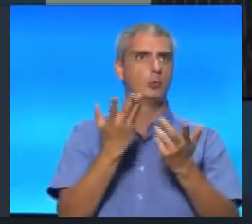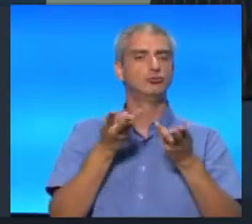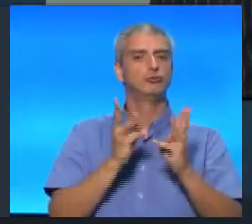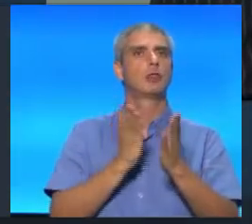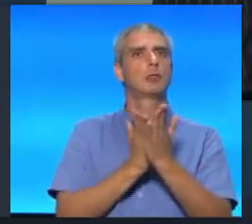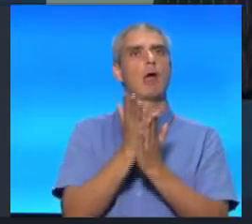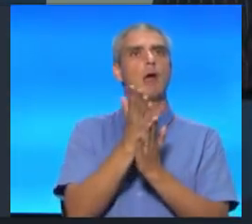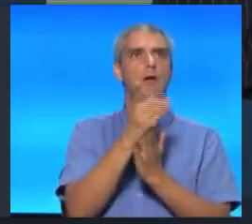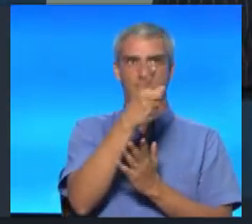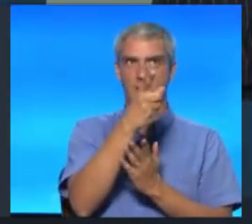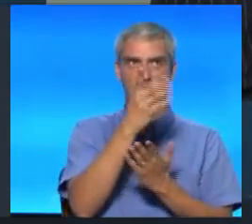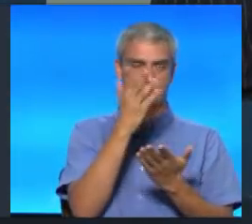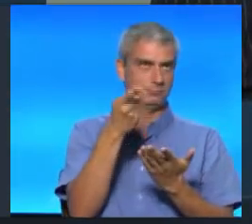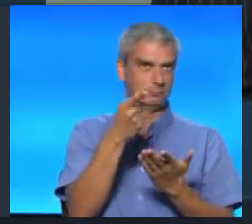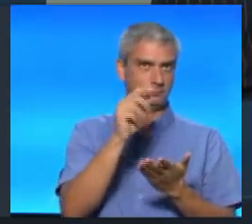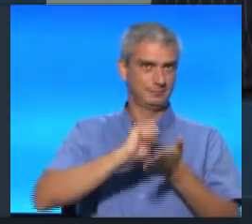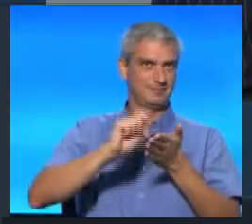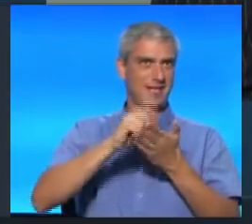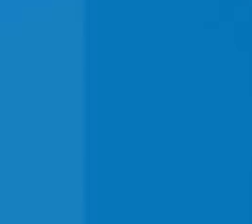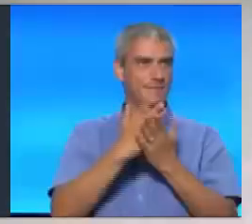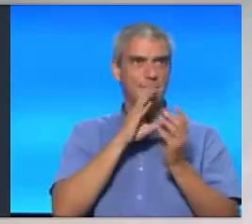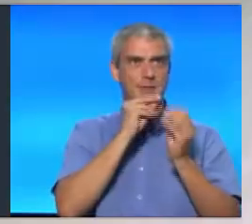קבועה, ואתה שאול אמסטרדמסקי מרחיב על כך?